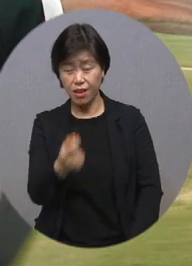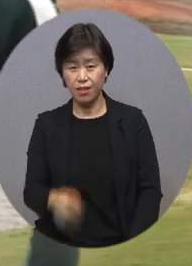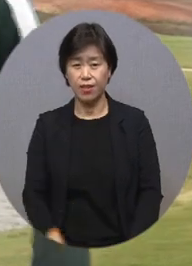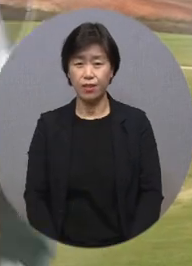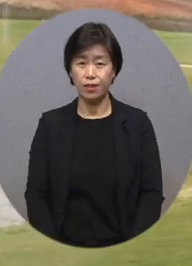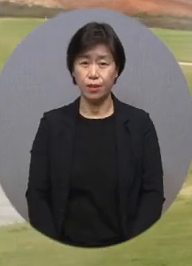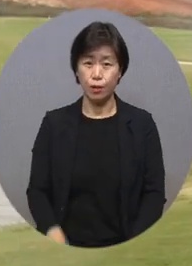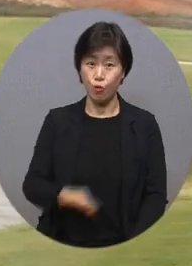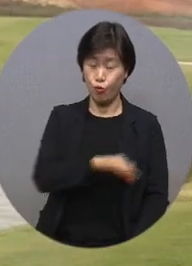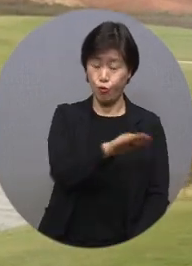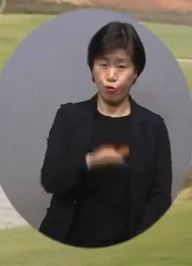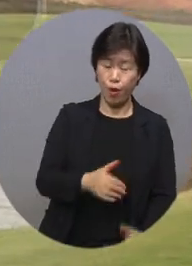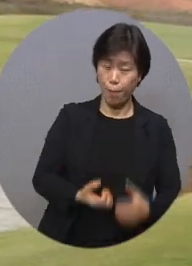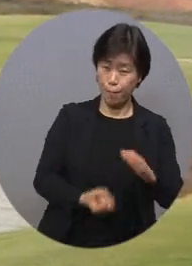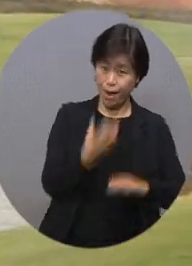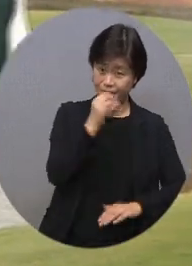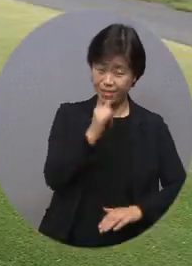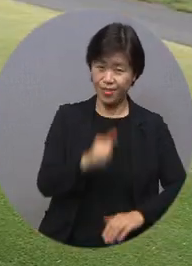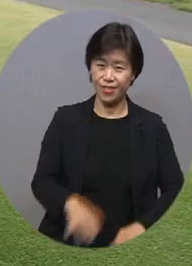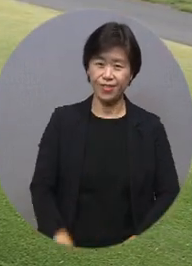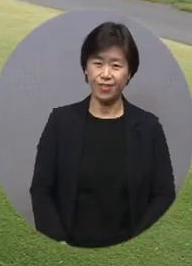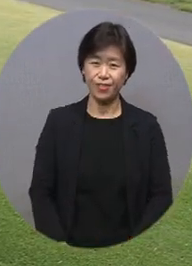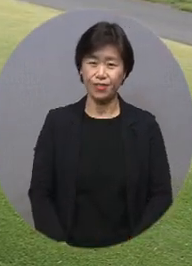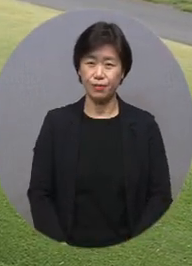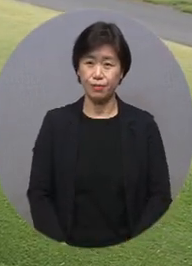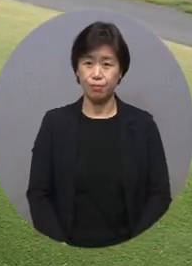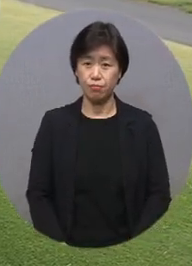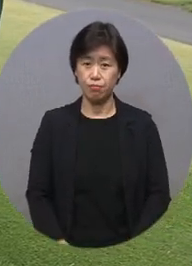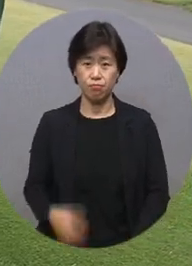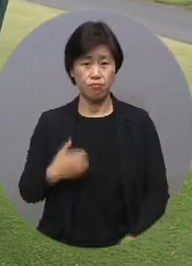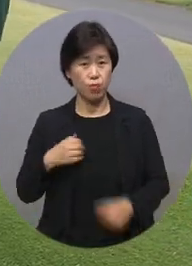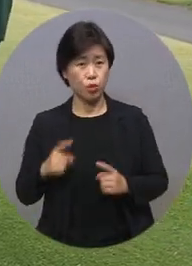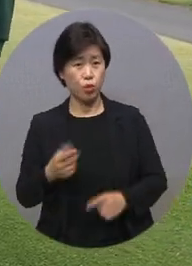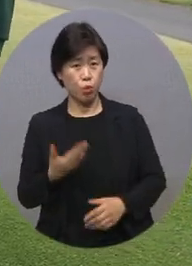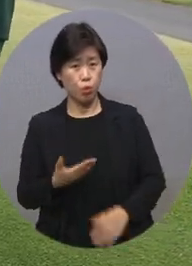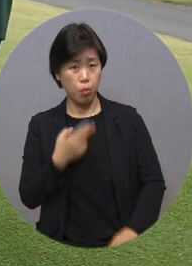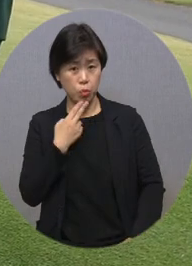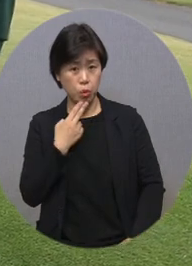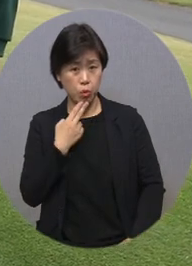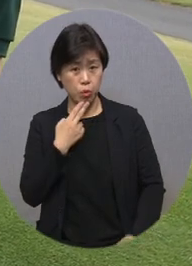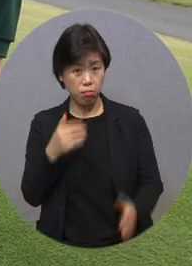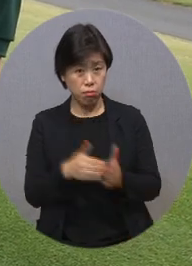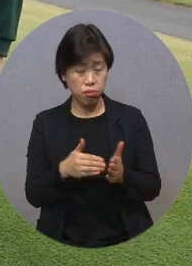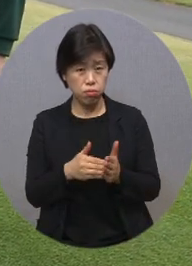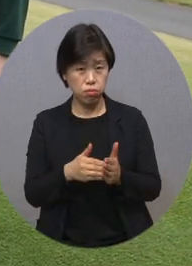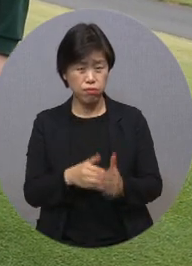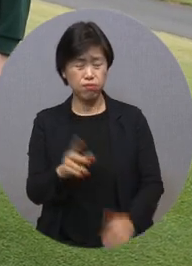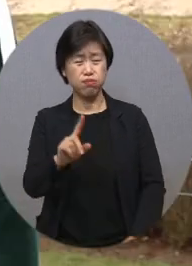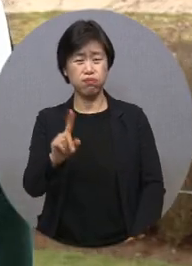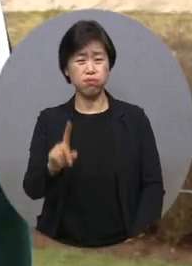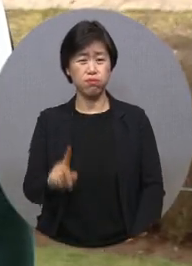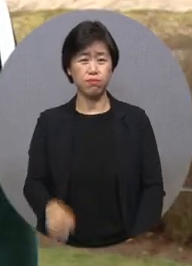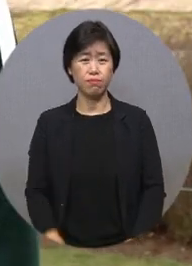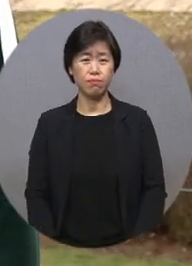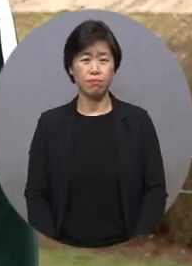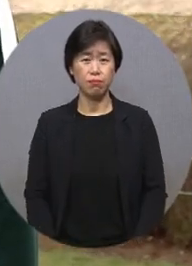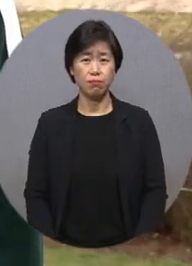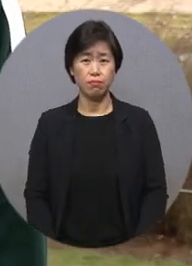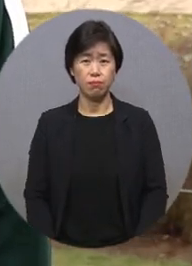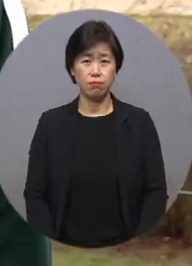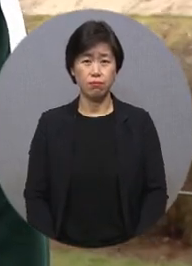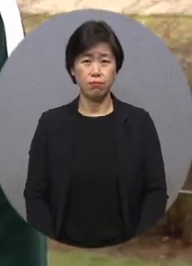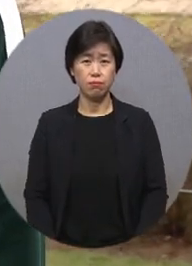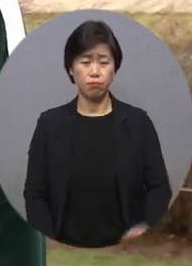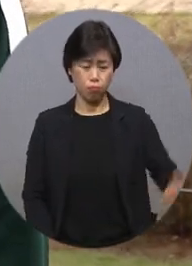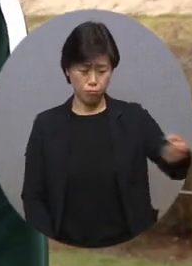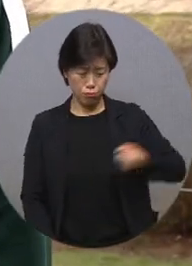우리는 깜보! 깜보! 진짜 미치겠네. 근데 우리가 안 해요? 아, 그게요? 어? 그런 게 어딨어? 해봐야지. 이기면